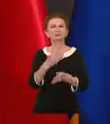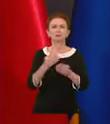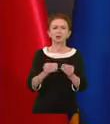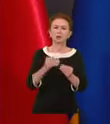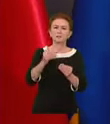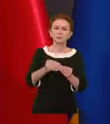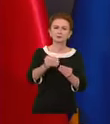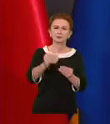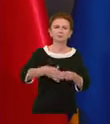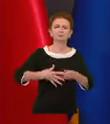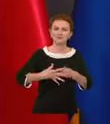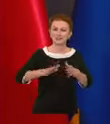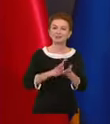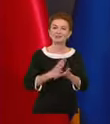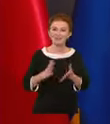ale